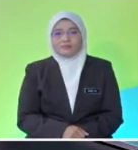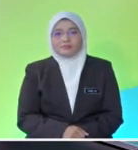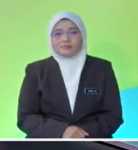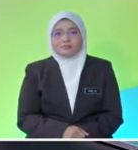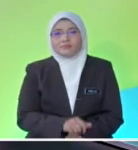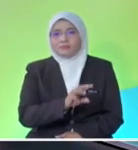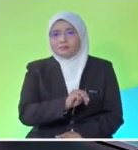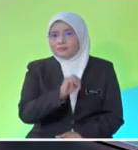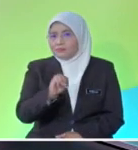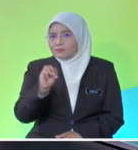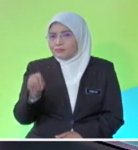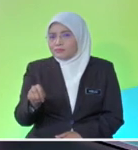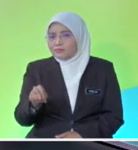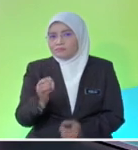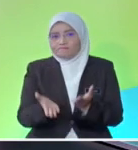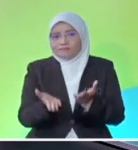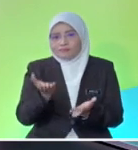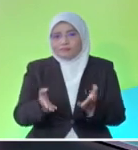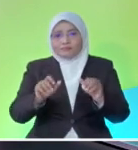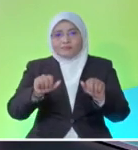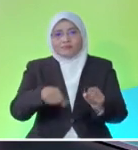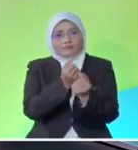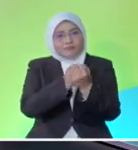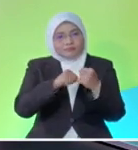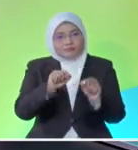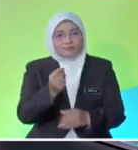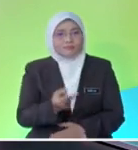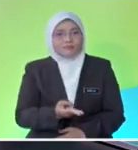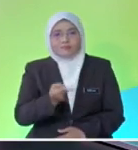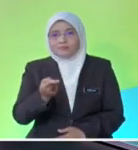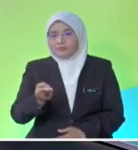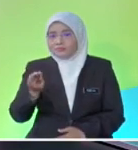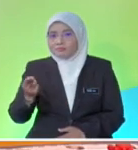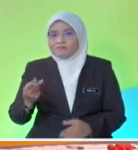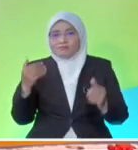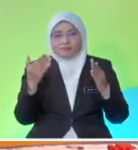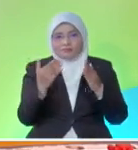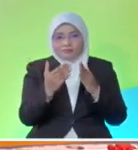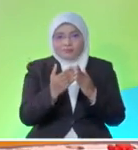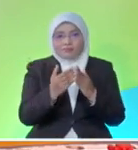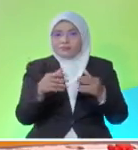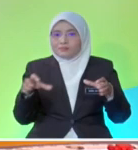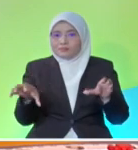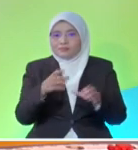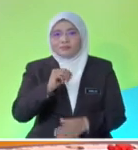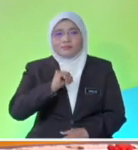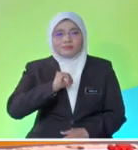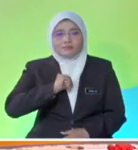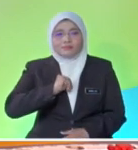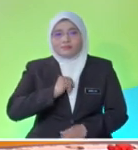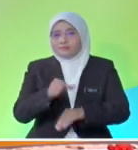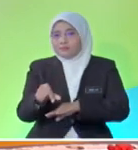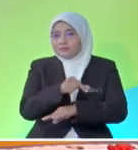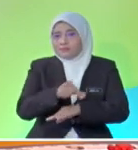sediakan bahan-bahan terlebih dahulu. Bahan-bahan ni murid-murid boleh buat dekat rumah. Gunakan